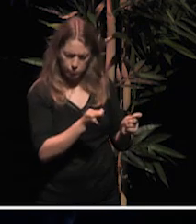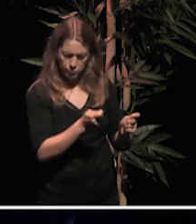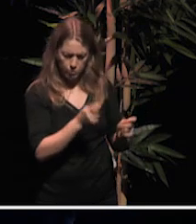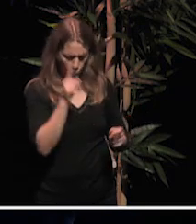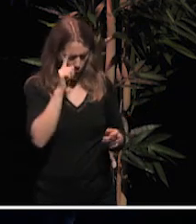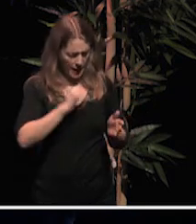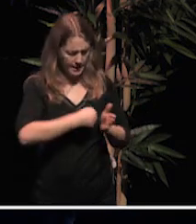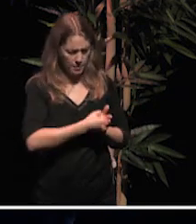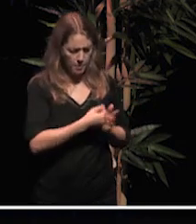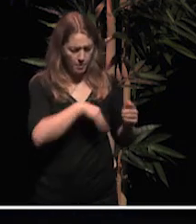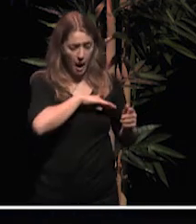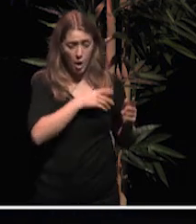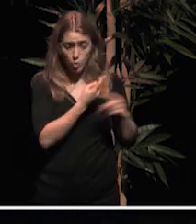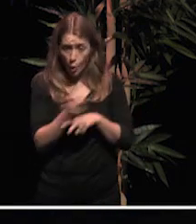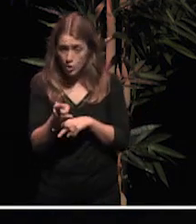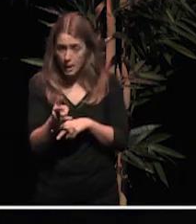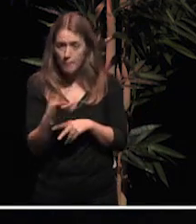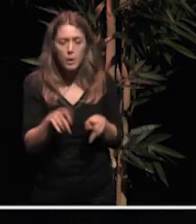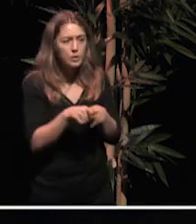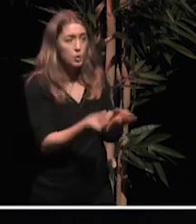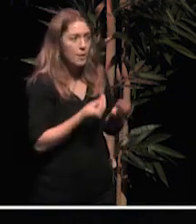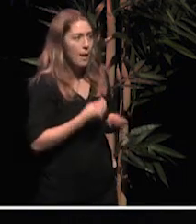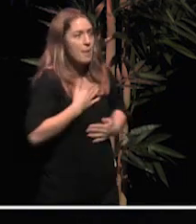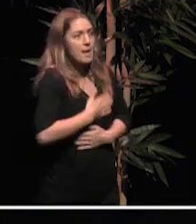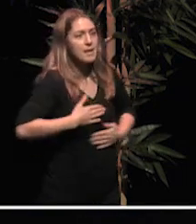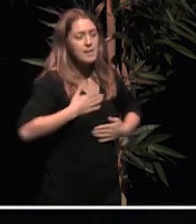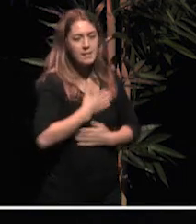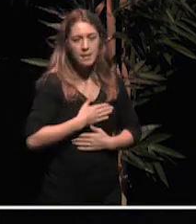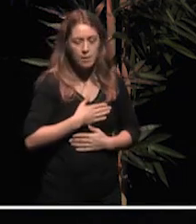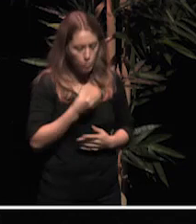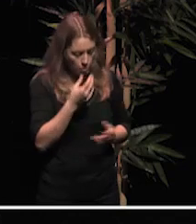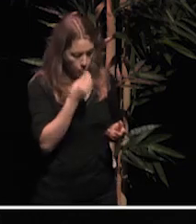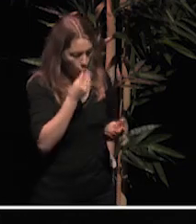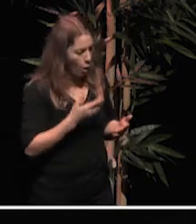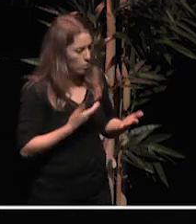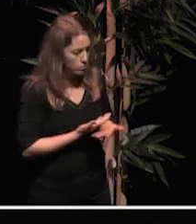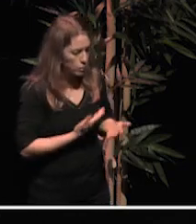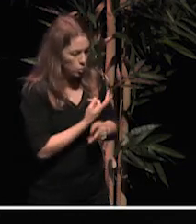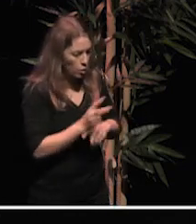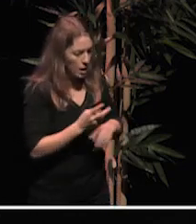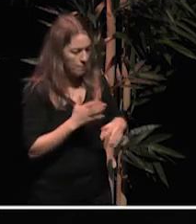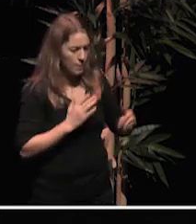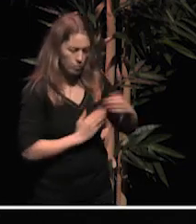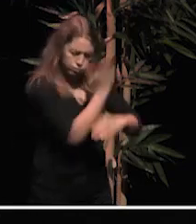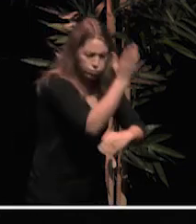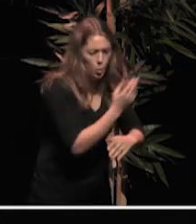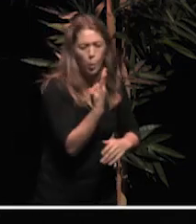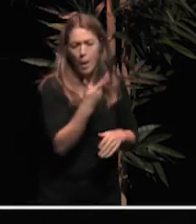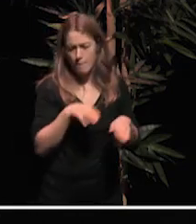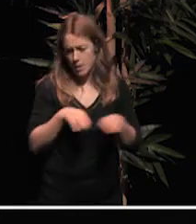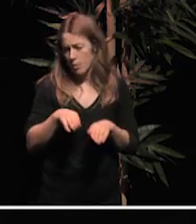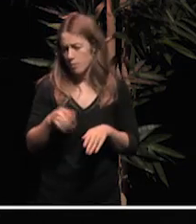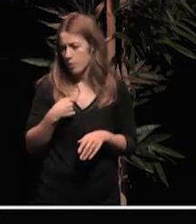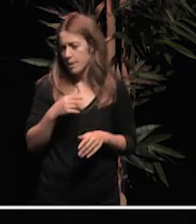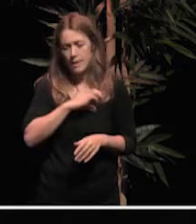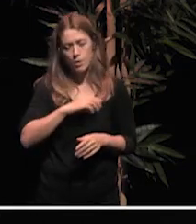de pratiquer ces sports, mais aussi du plaisir qui donne du danger. C'est-à-dire de surmonter le danger avec 3 moyens que j'essaye de mettre en place